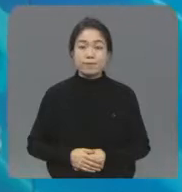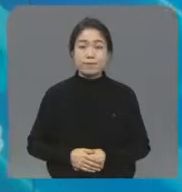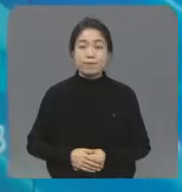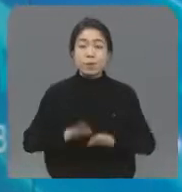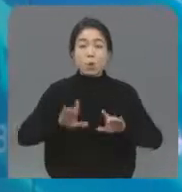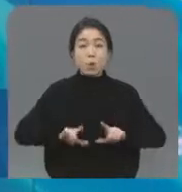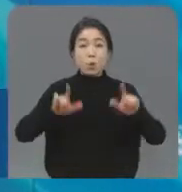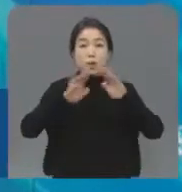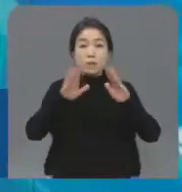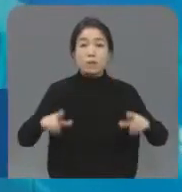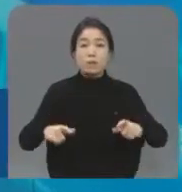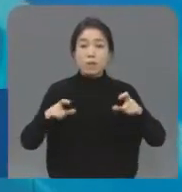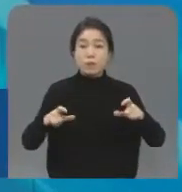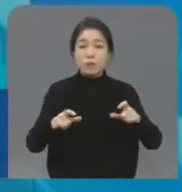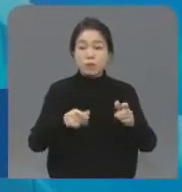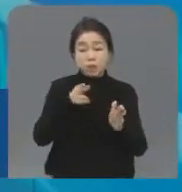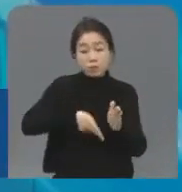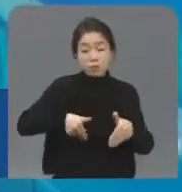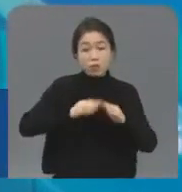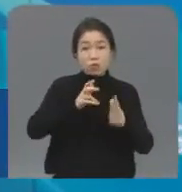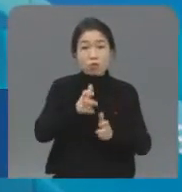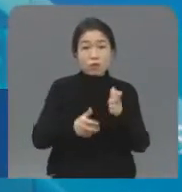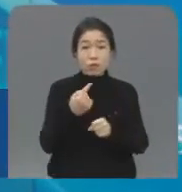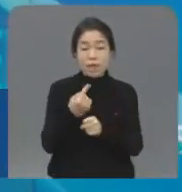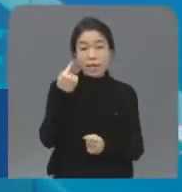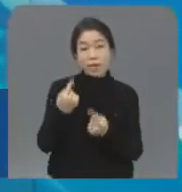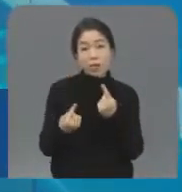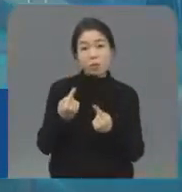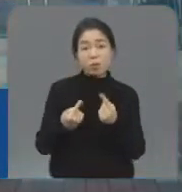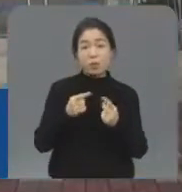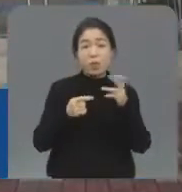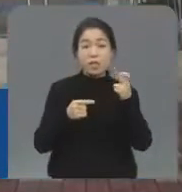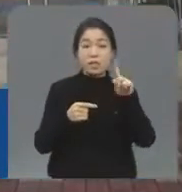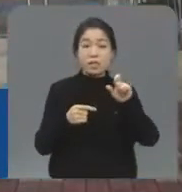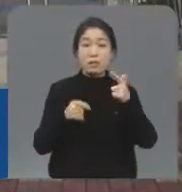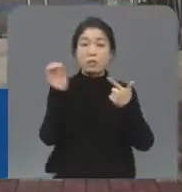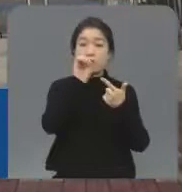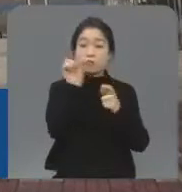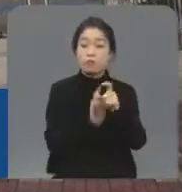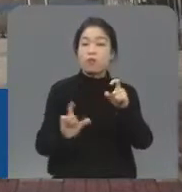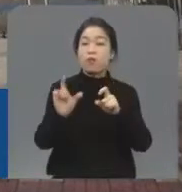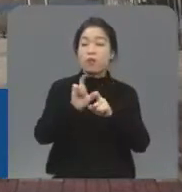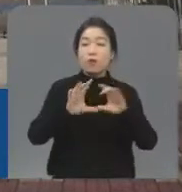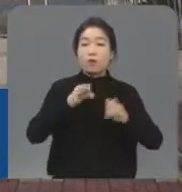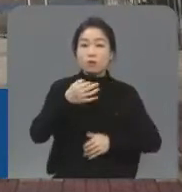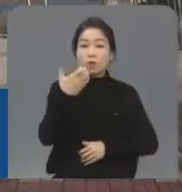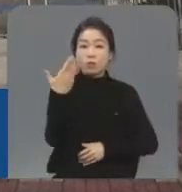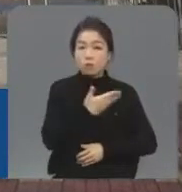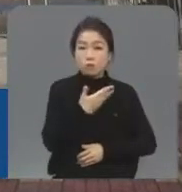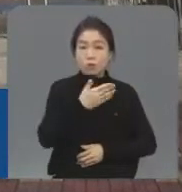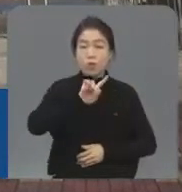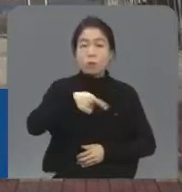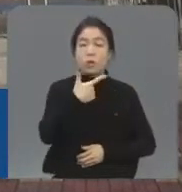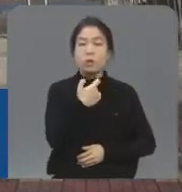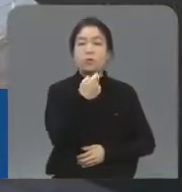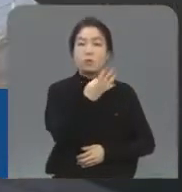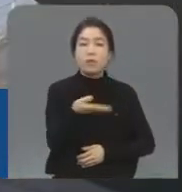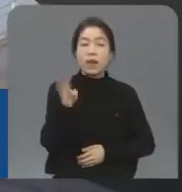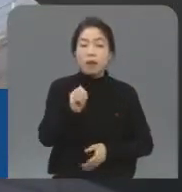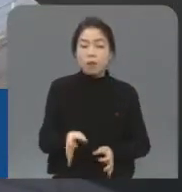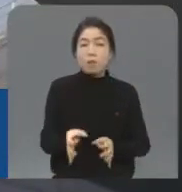오래전 난 지역 철도 구축사업에 지난해보다 16% 늘어난 국비 9164 억 원이